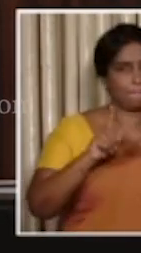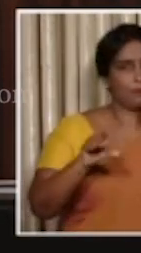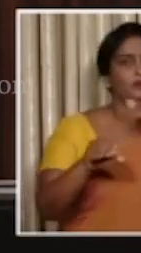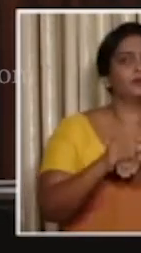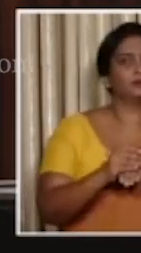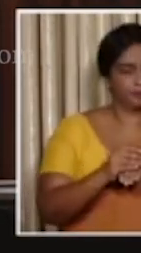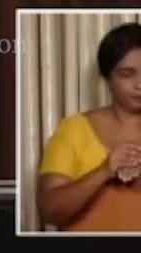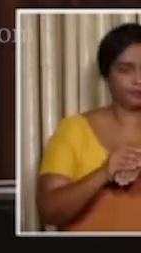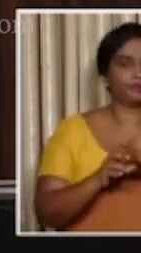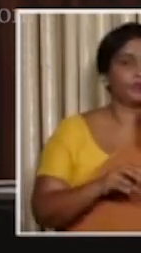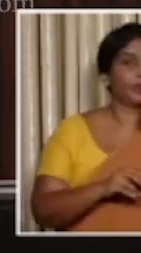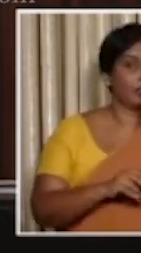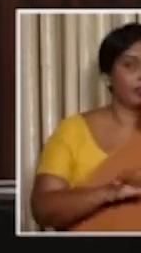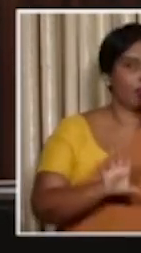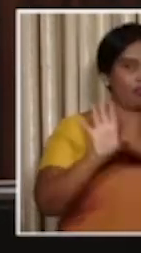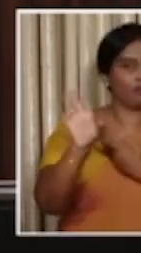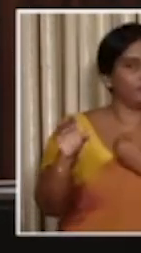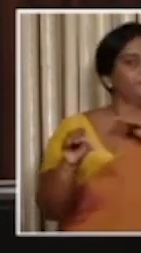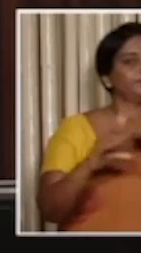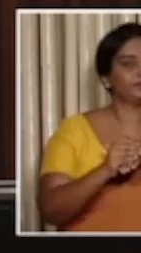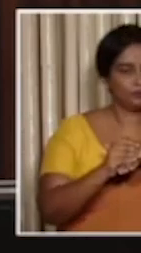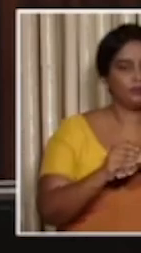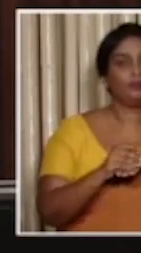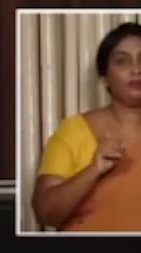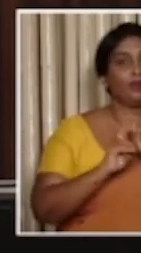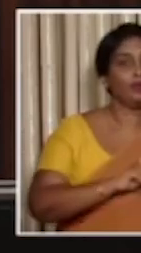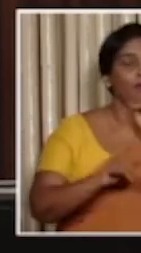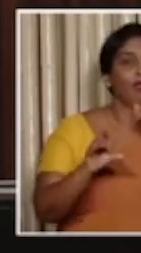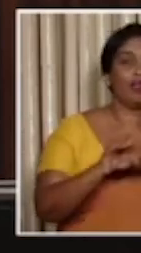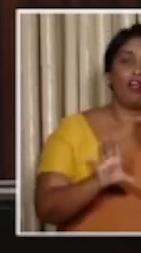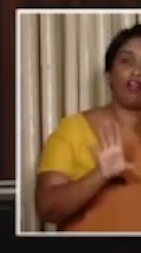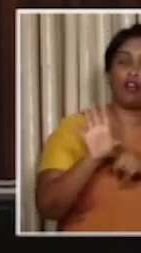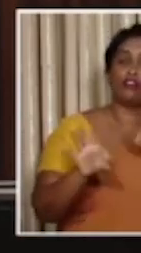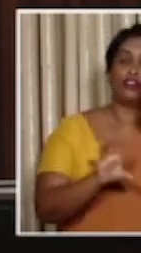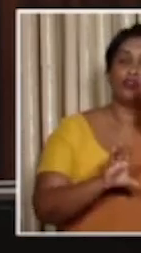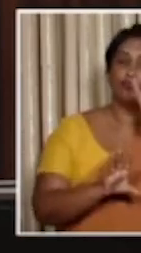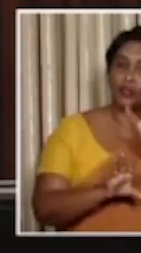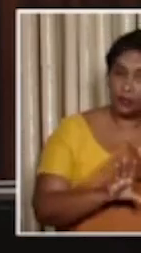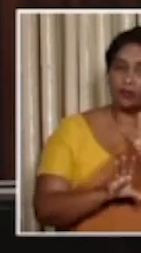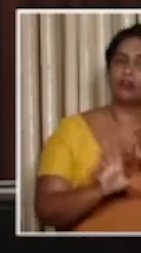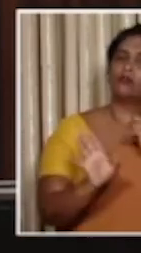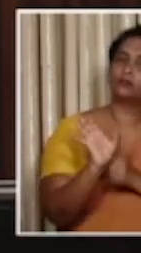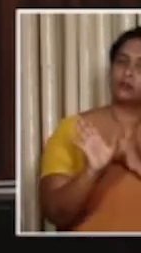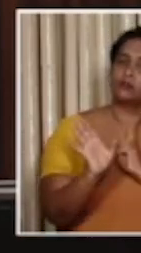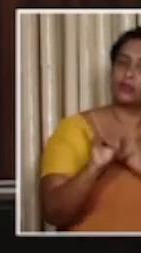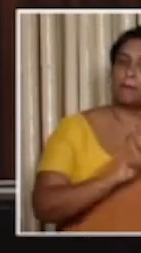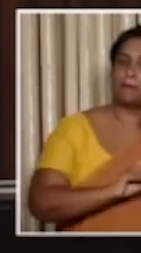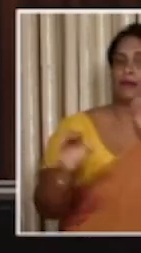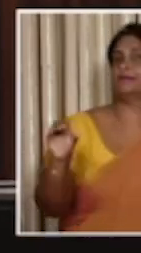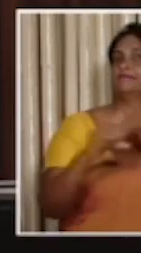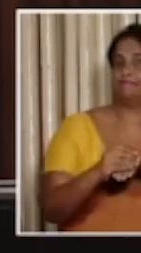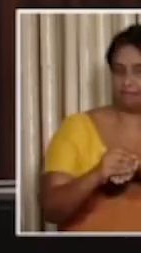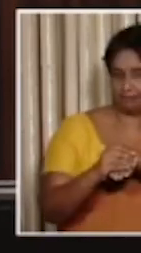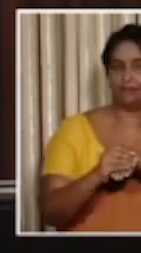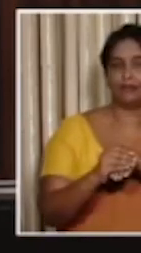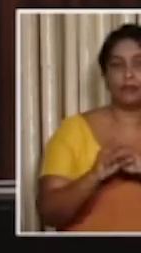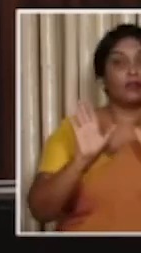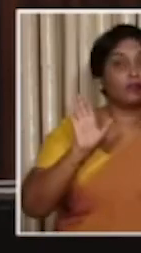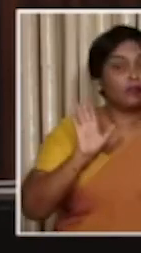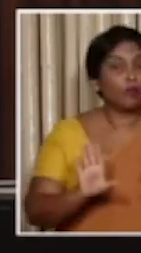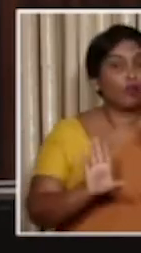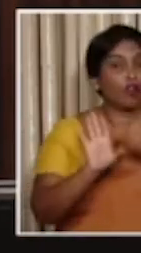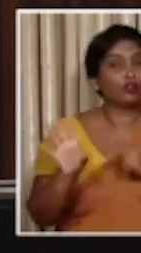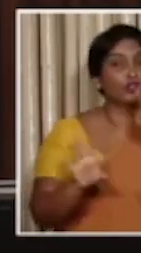නියෝජනය කරේ 2000 වසරේදී. මා මේ පාර්ලිමේන්තුව අවුරුදු 24ක් අඛණ්ඩව නියෝජනය කොට තිබෙනවා. හැබැයි